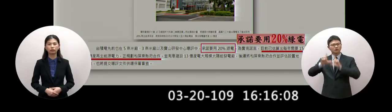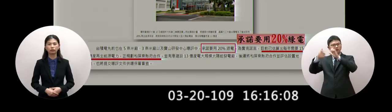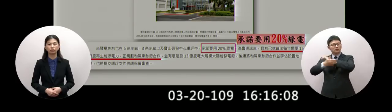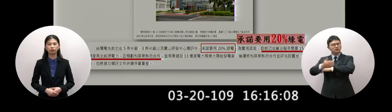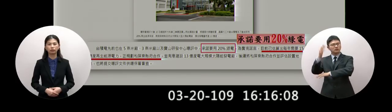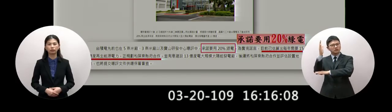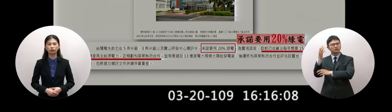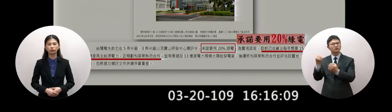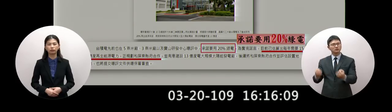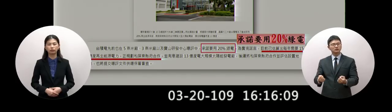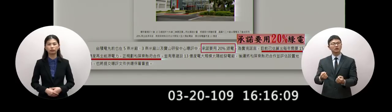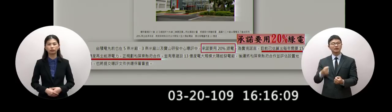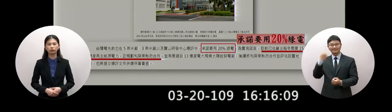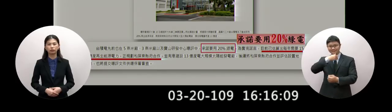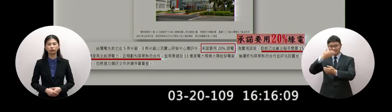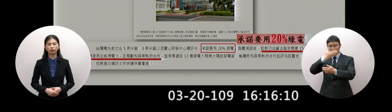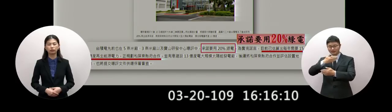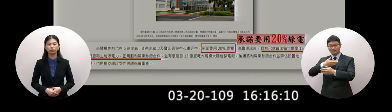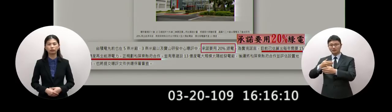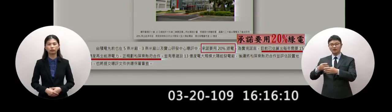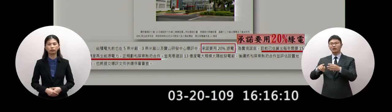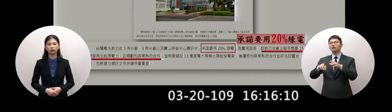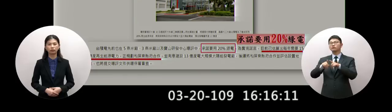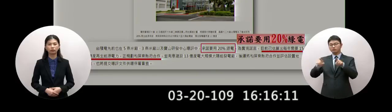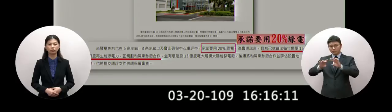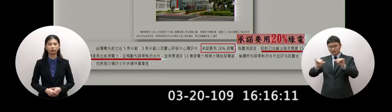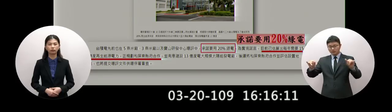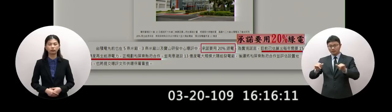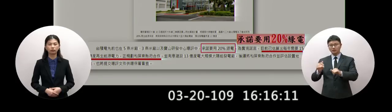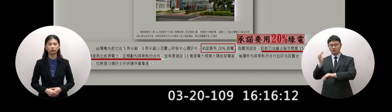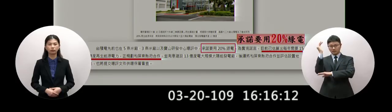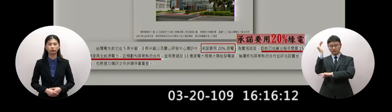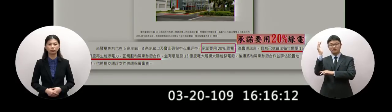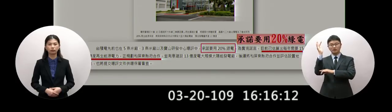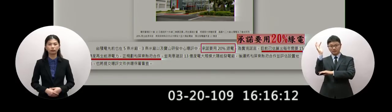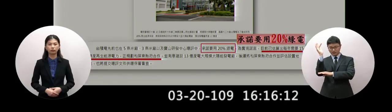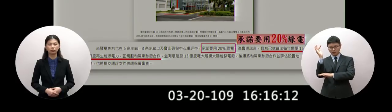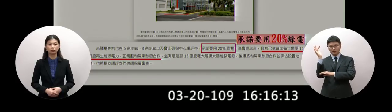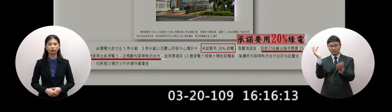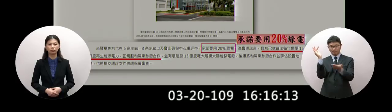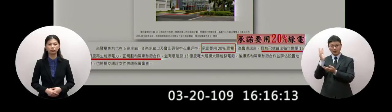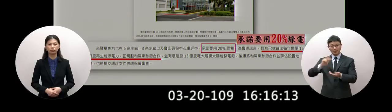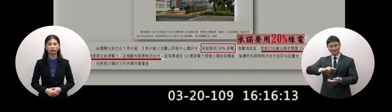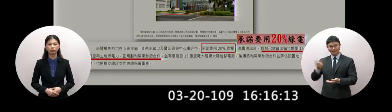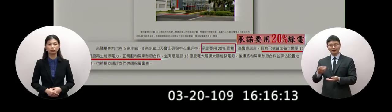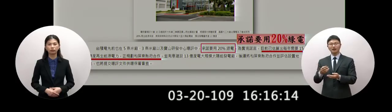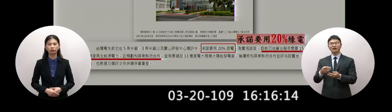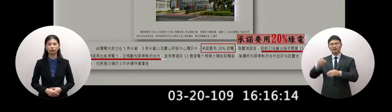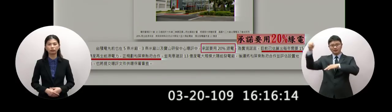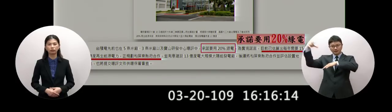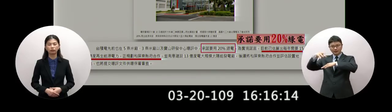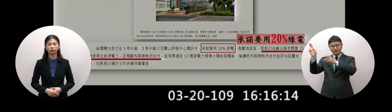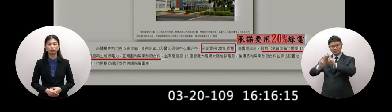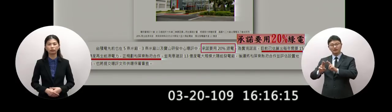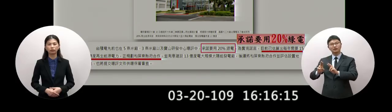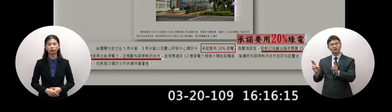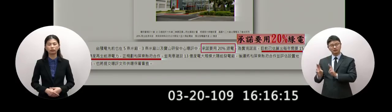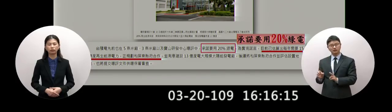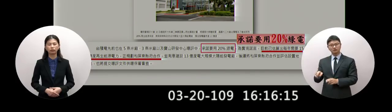合作，在台糖平地造林地要设太阳能电厂，它的发电量一